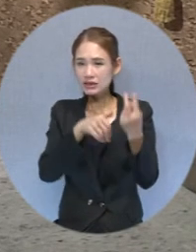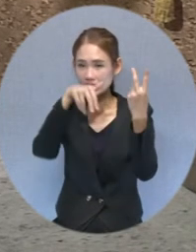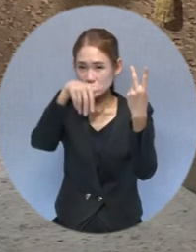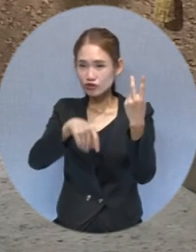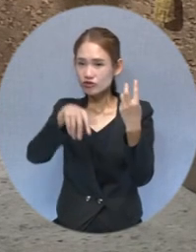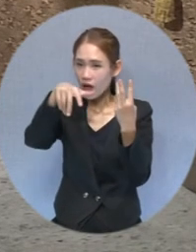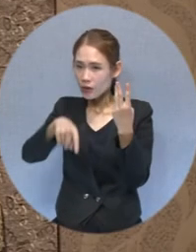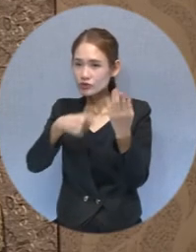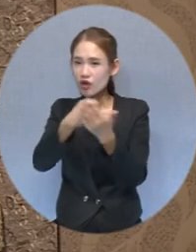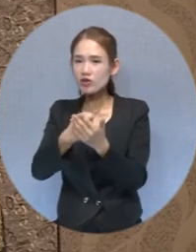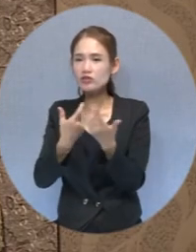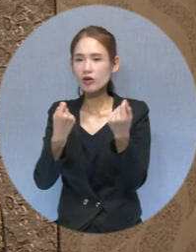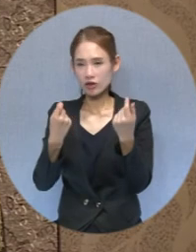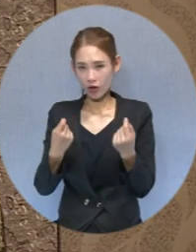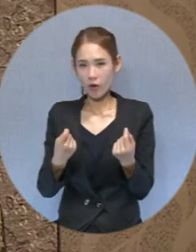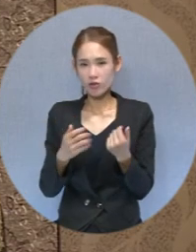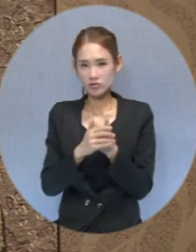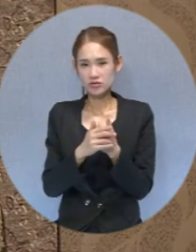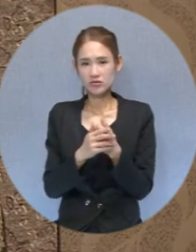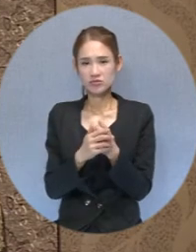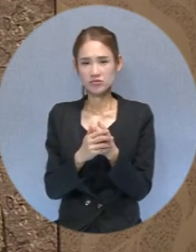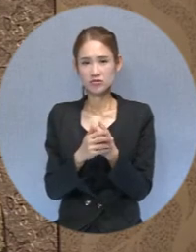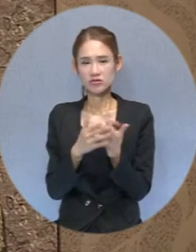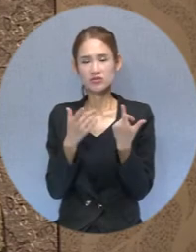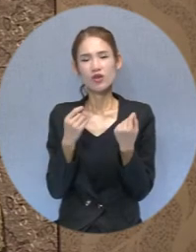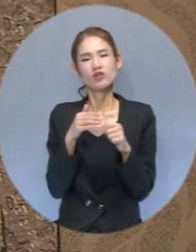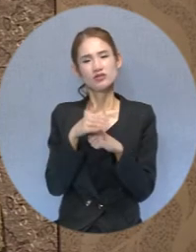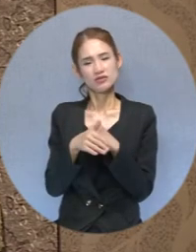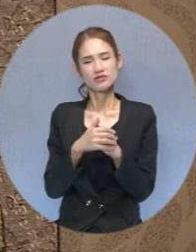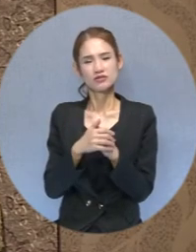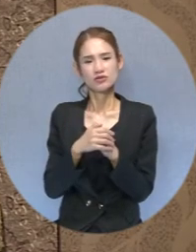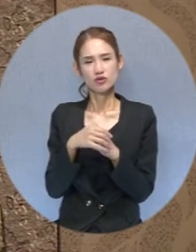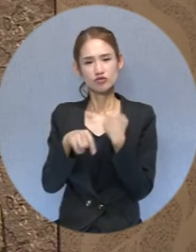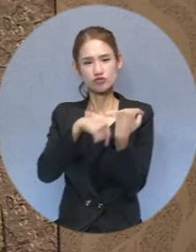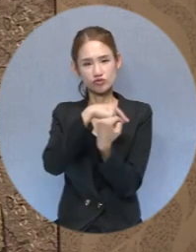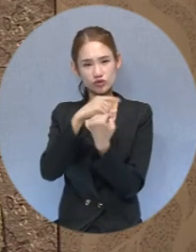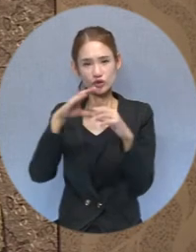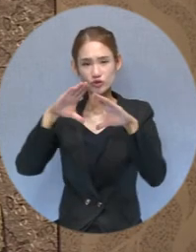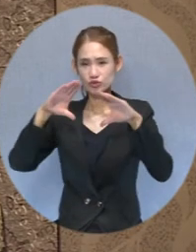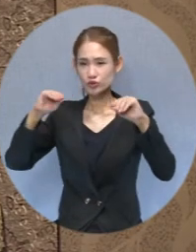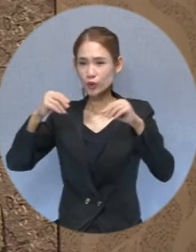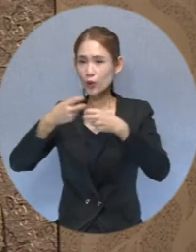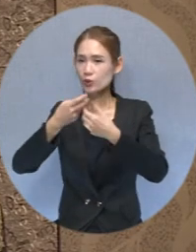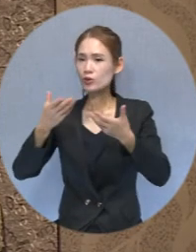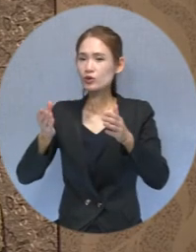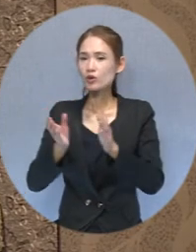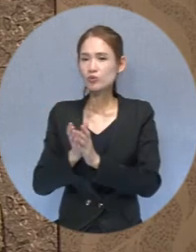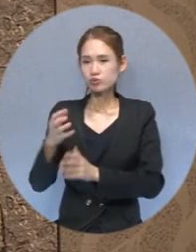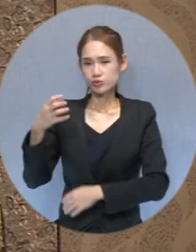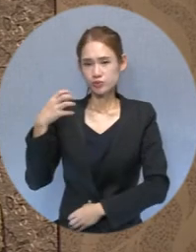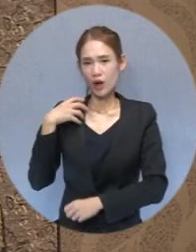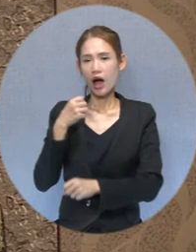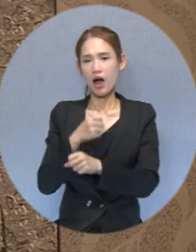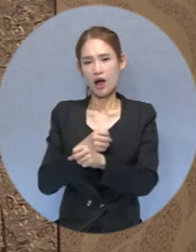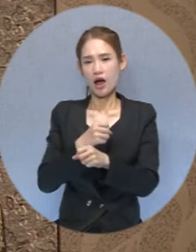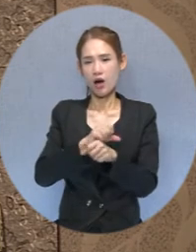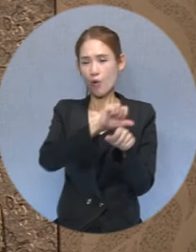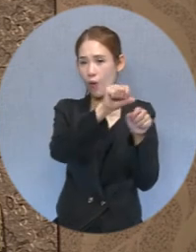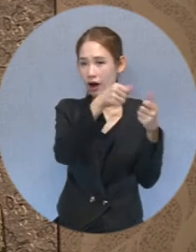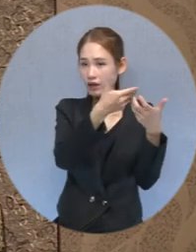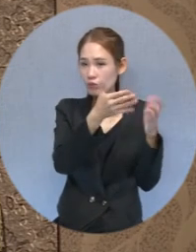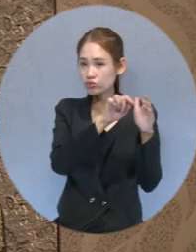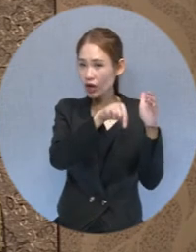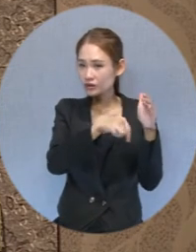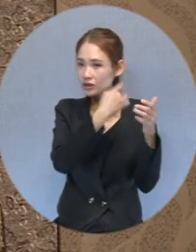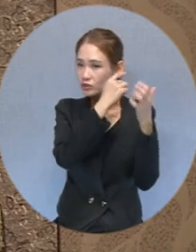주잖아요. 그런 모순점들이 있거든요. 그러니까 운행은 국토교통부에서 하고 네. 환경부에서